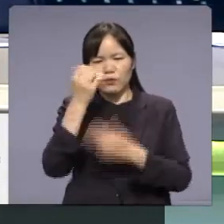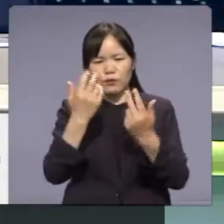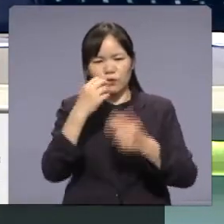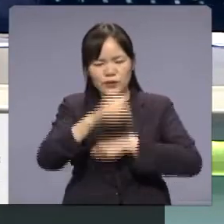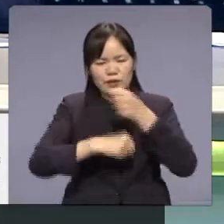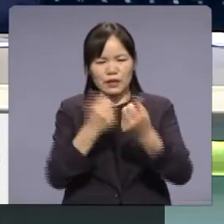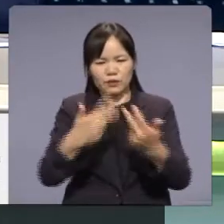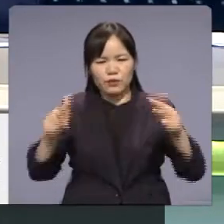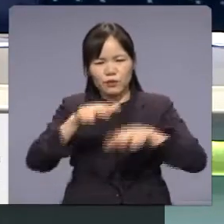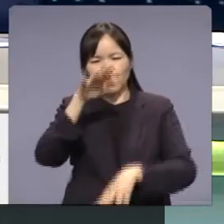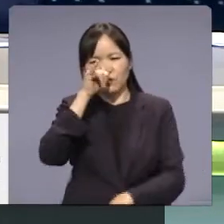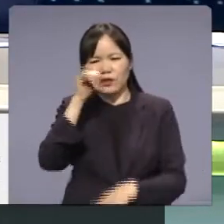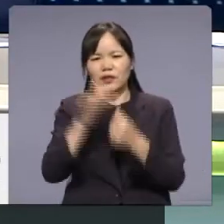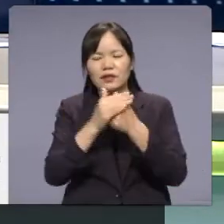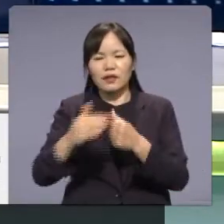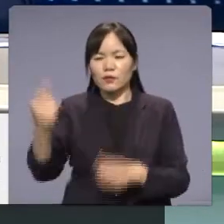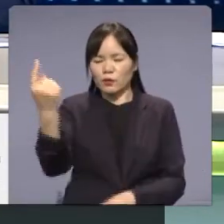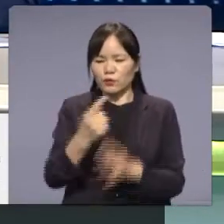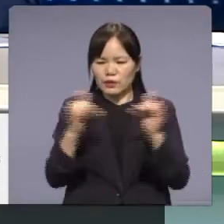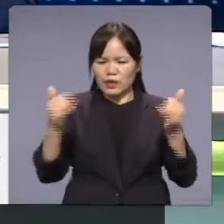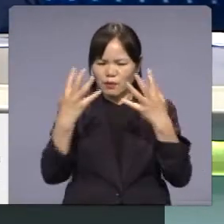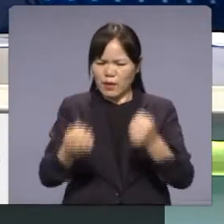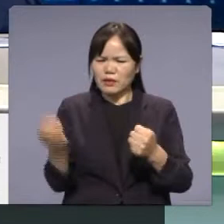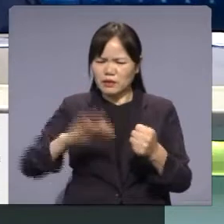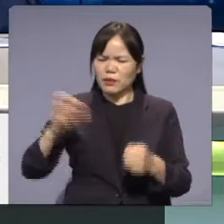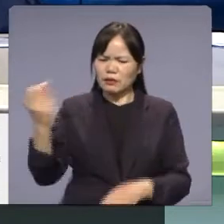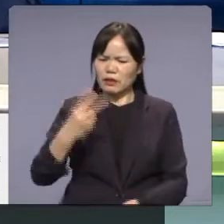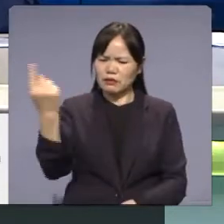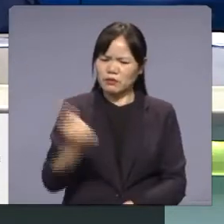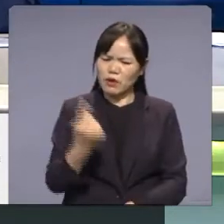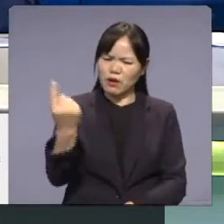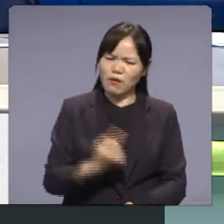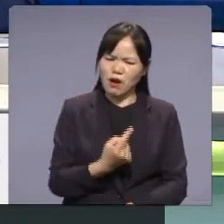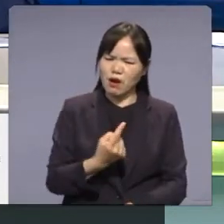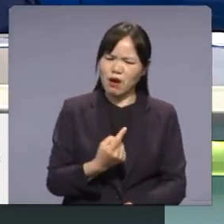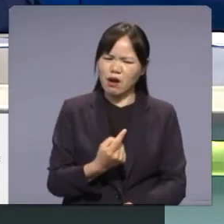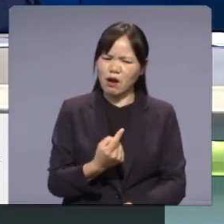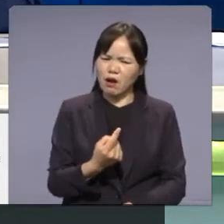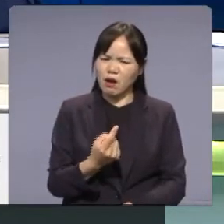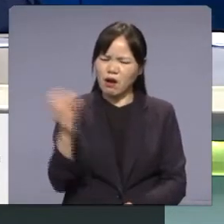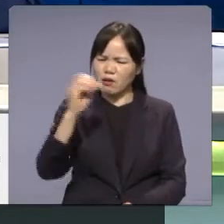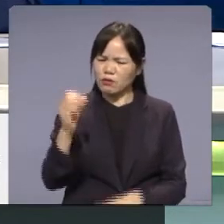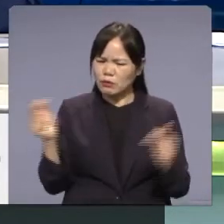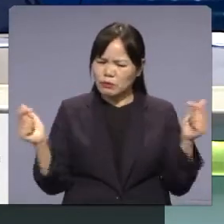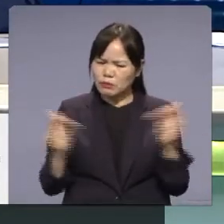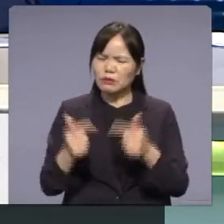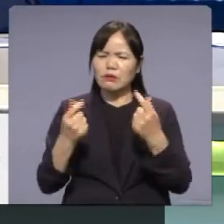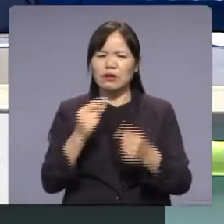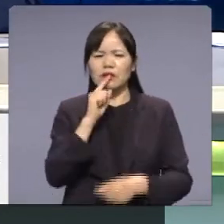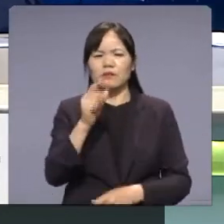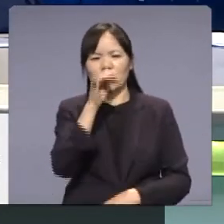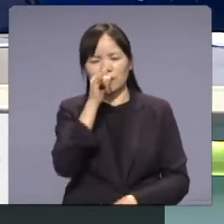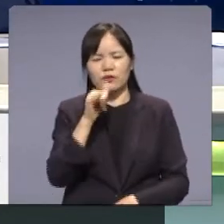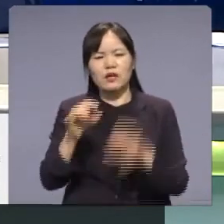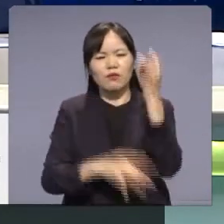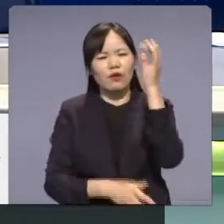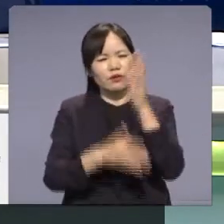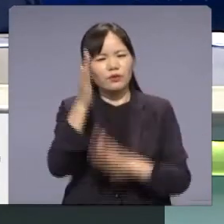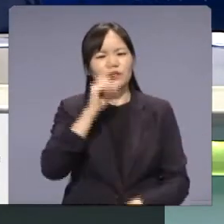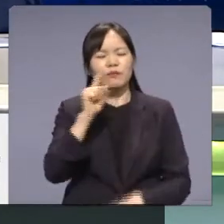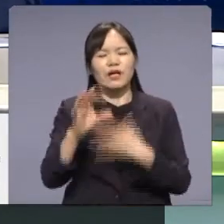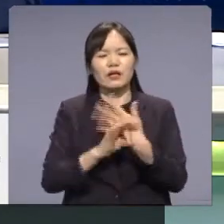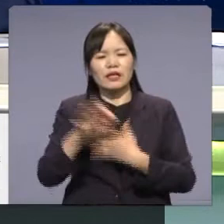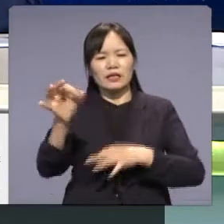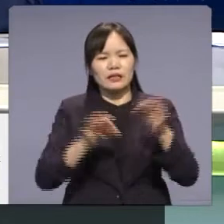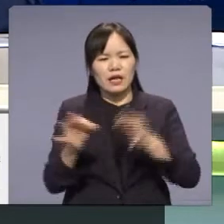있기 때문에 방문하는 분들은 많지만 재방문율은 좀 떨어진 거 아니냐 이런 의문들은 좀 있거든요. 원도심 얘기를 하려면 지금 상권